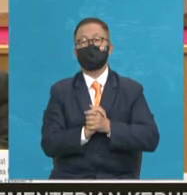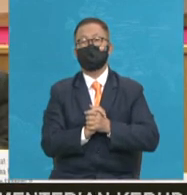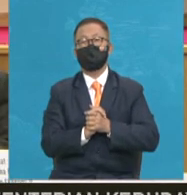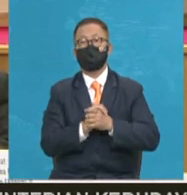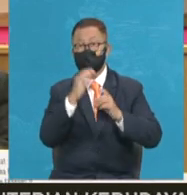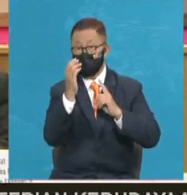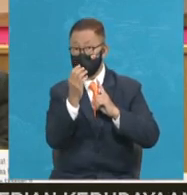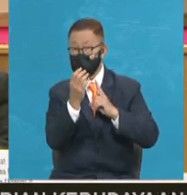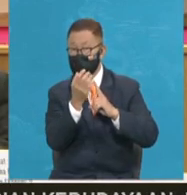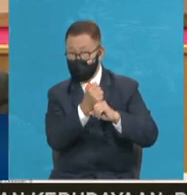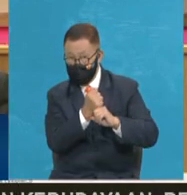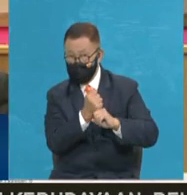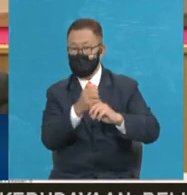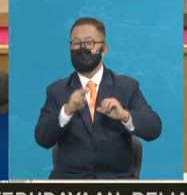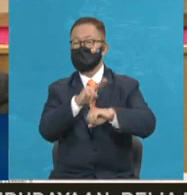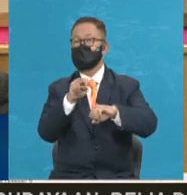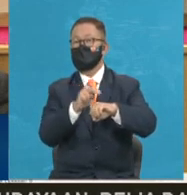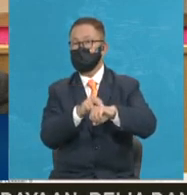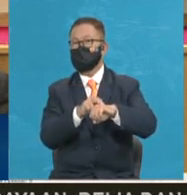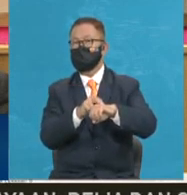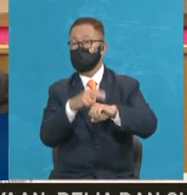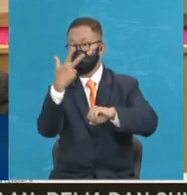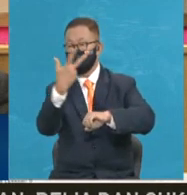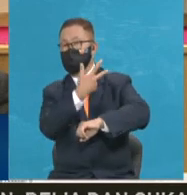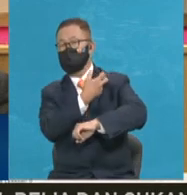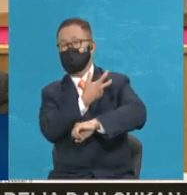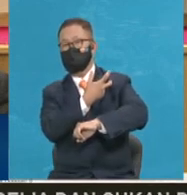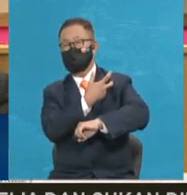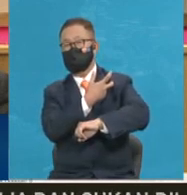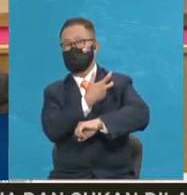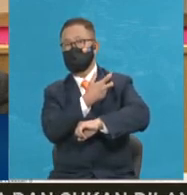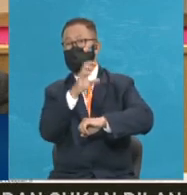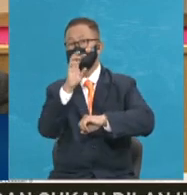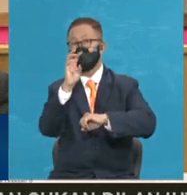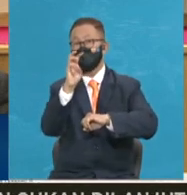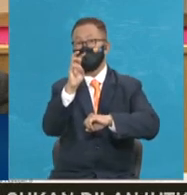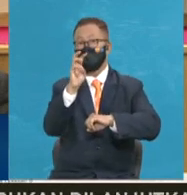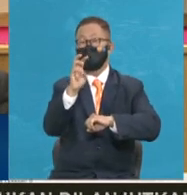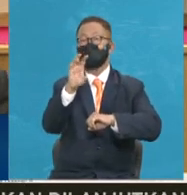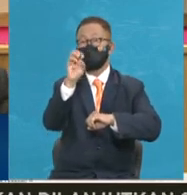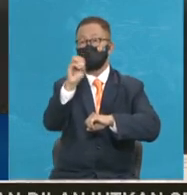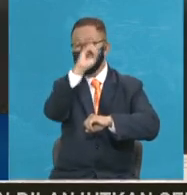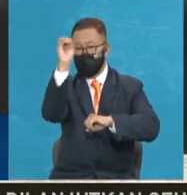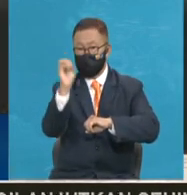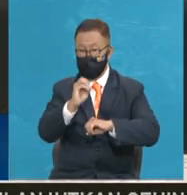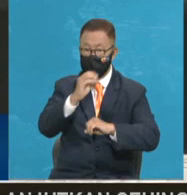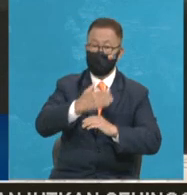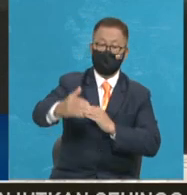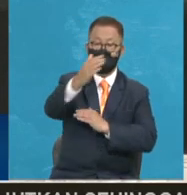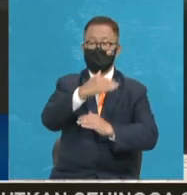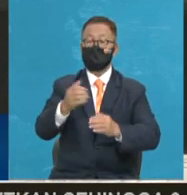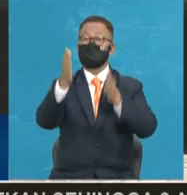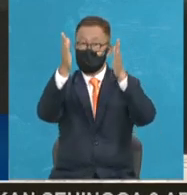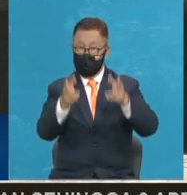Hai pencapaian program paksa si kebangsaan bagi mereka yang 53 dus faksimile 60 peratus dari keseluruhan penduduk di